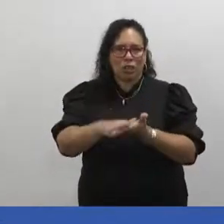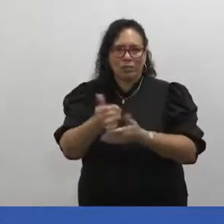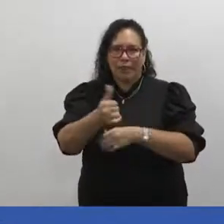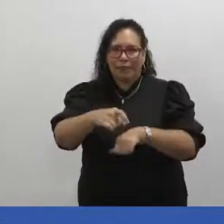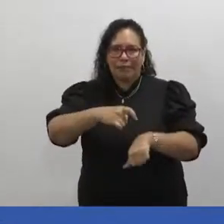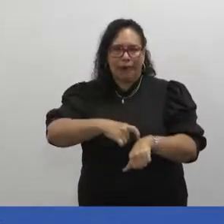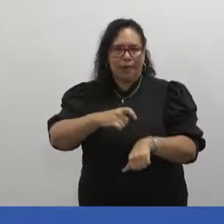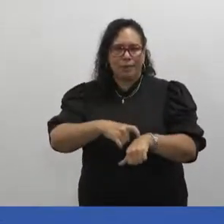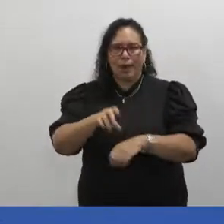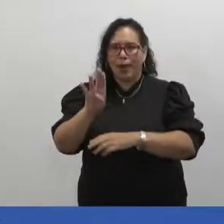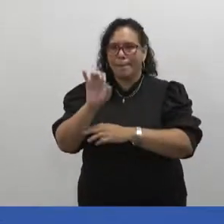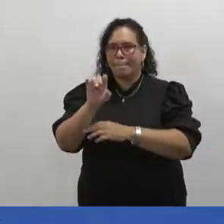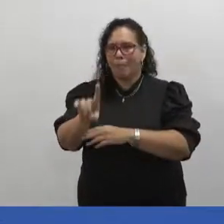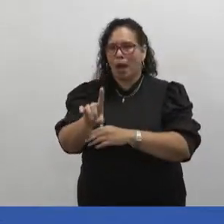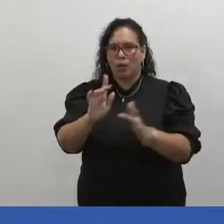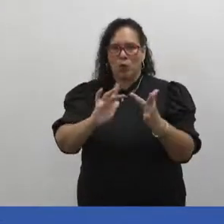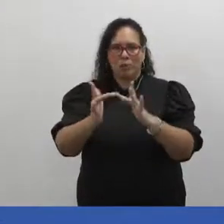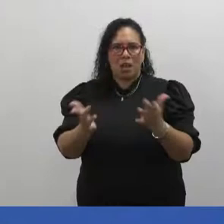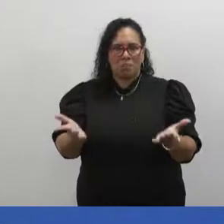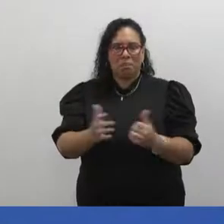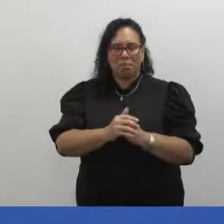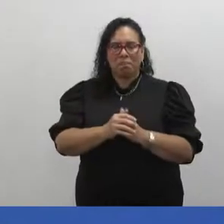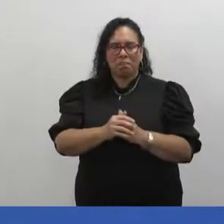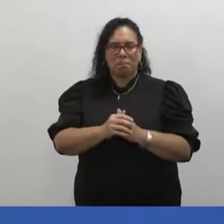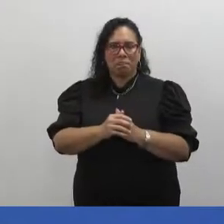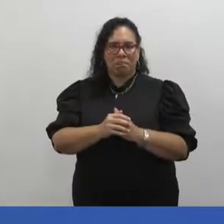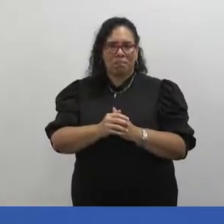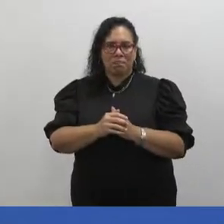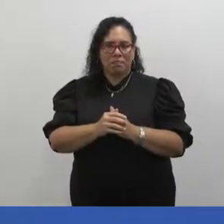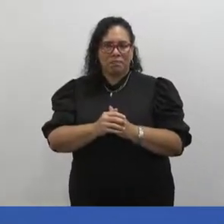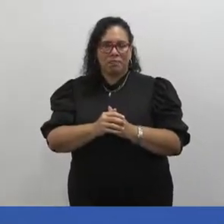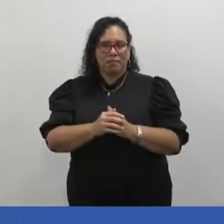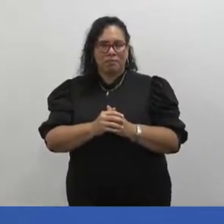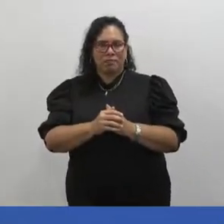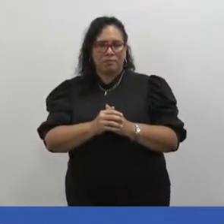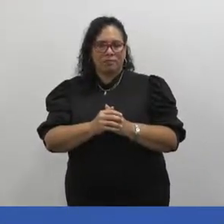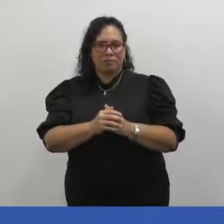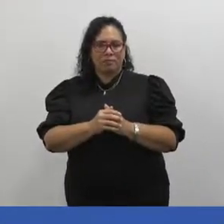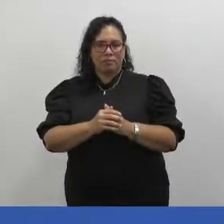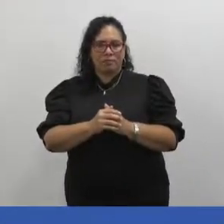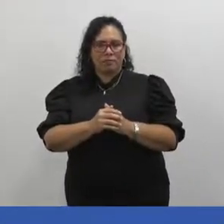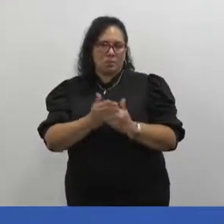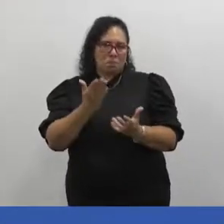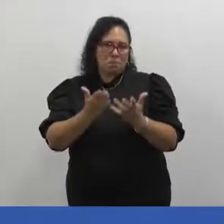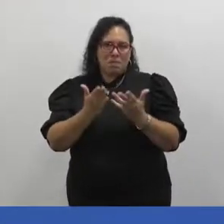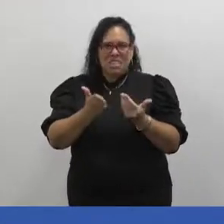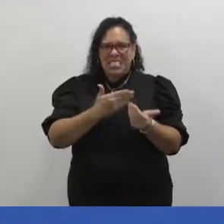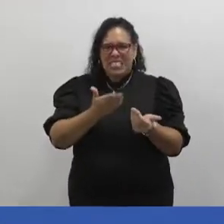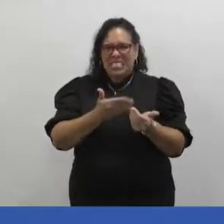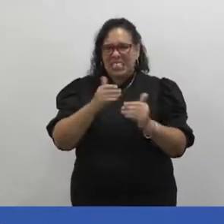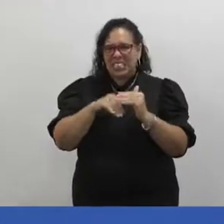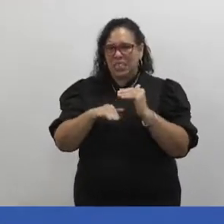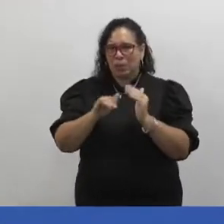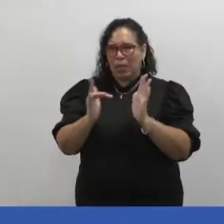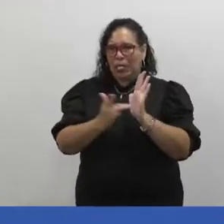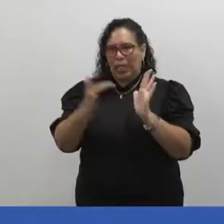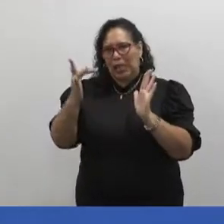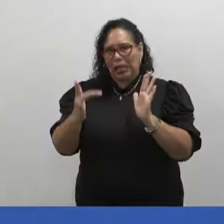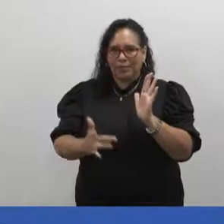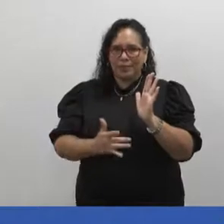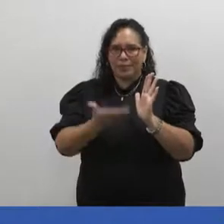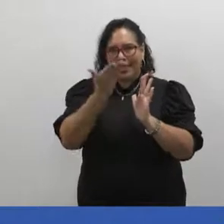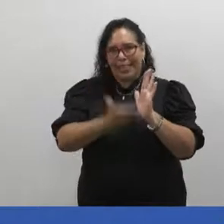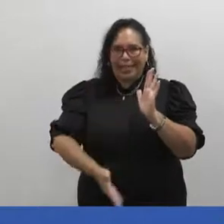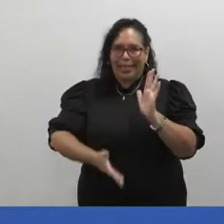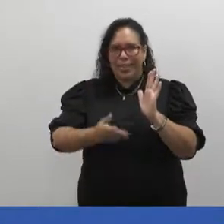máu sờ lá phun sờ lá nó kĩ bàn prapra thà vật cá nó từ lừa vậy khá cứ phục cọt ai châu từ cái website phần đất